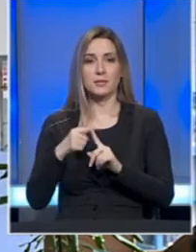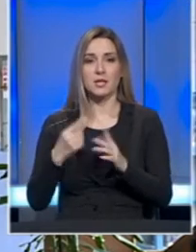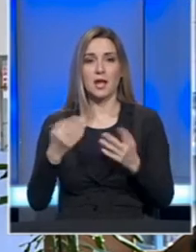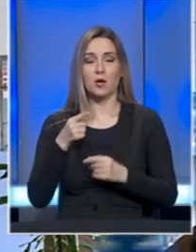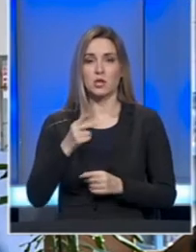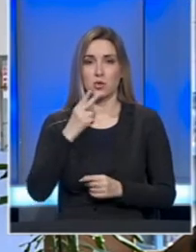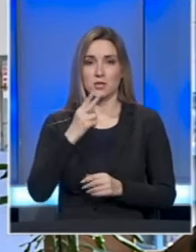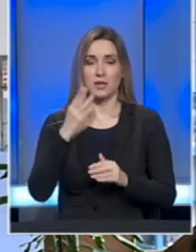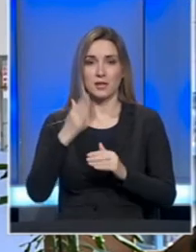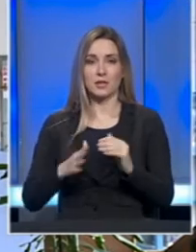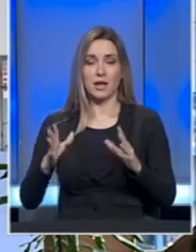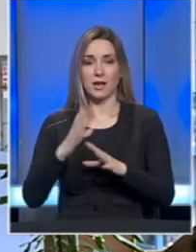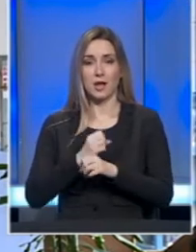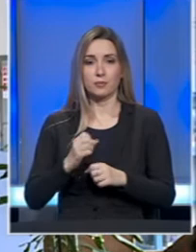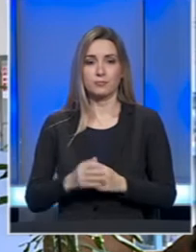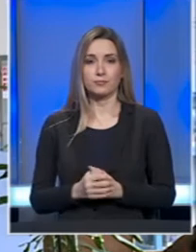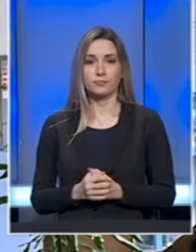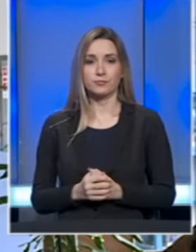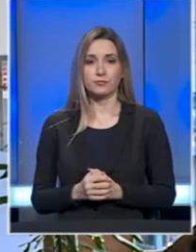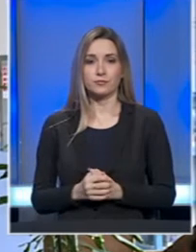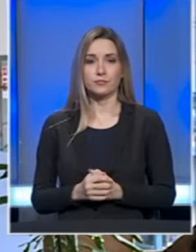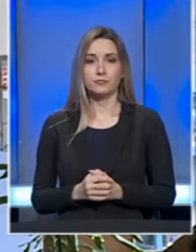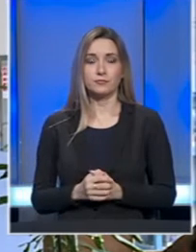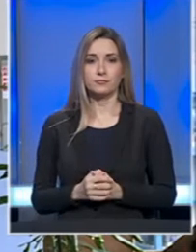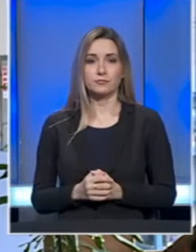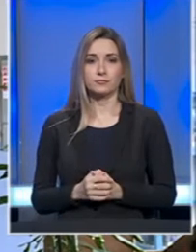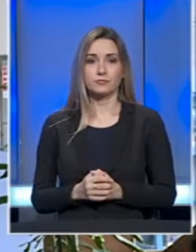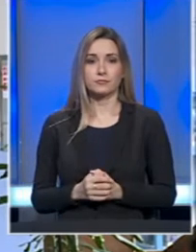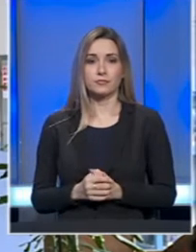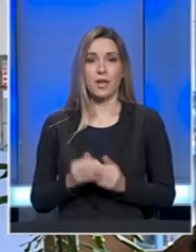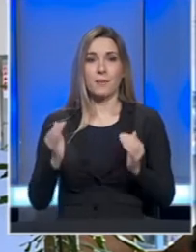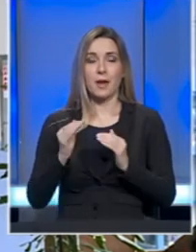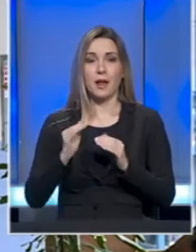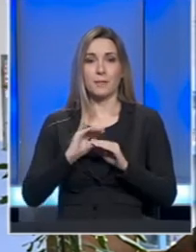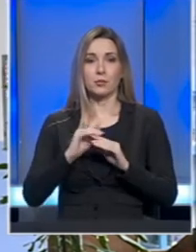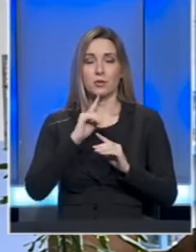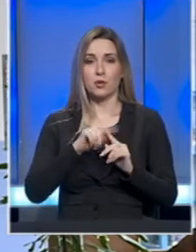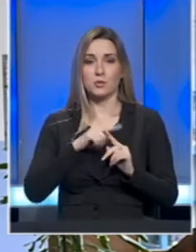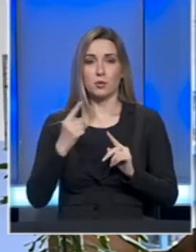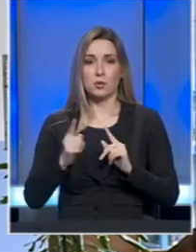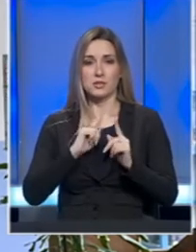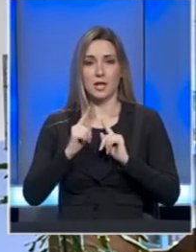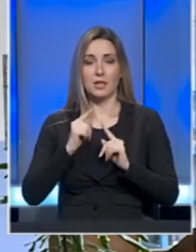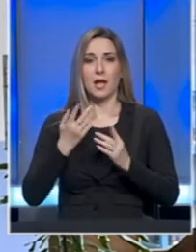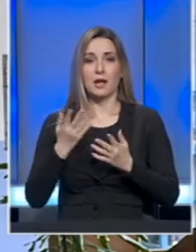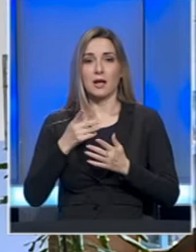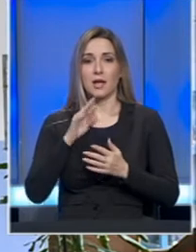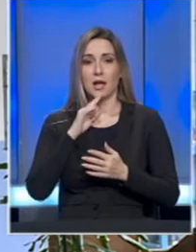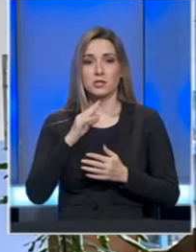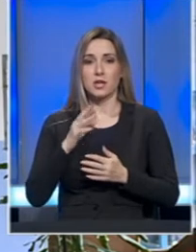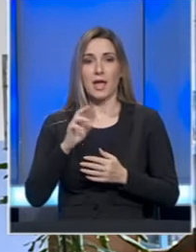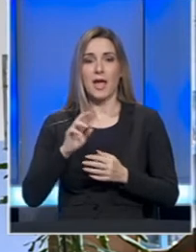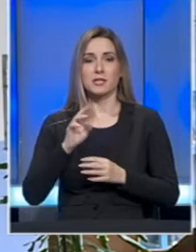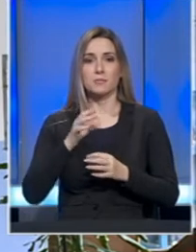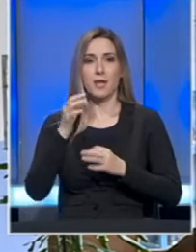će to izgledati na kraju? Mislite na znanje? Eksperimentalne mali mature koje smo provodili do sada? A pa čim kažete nešto da je